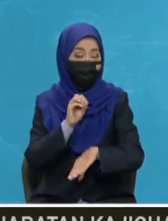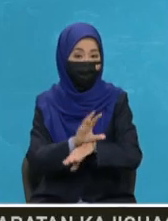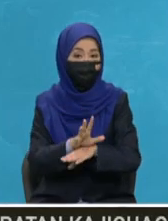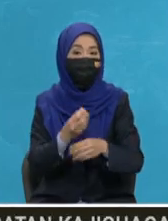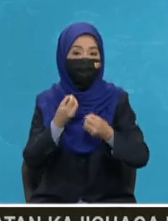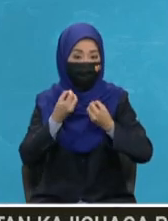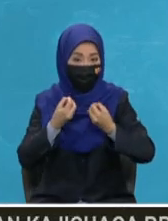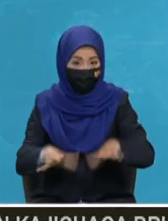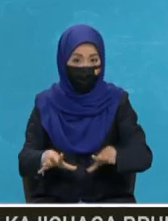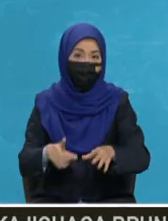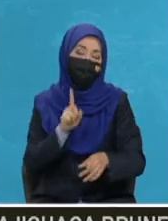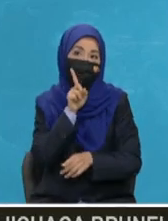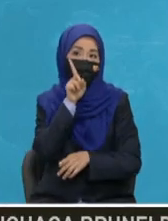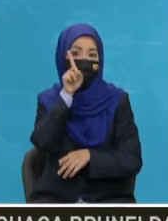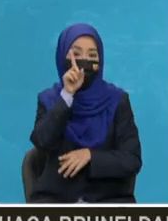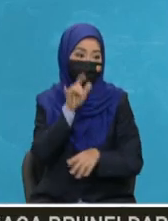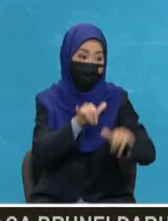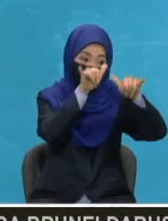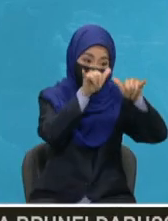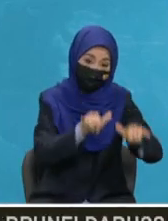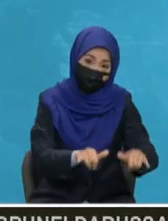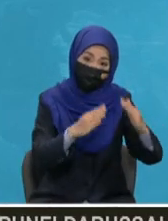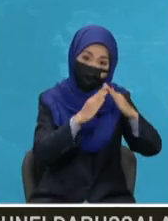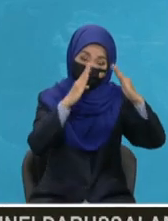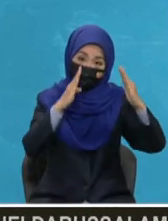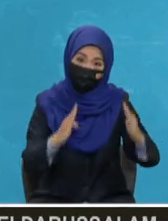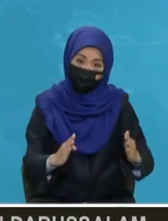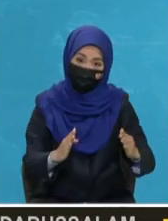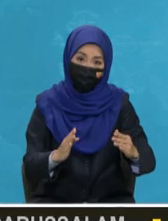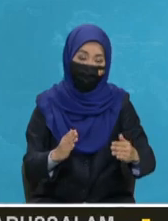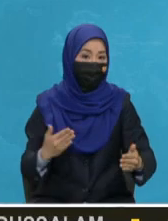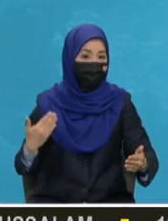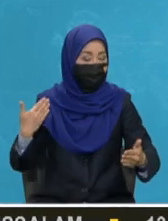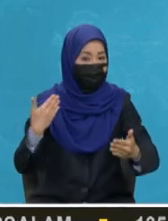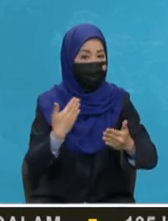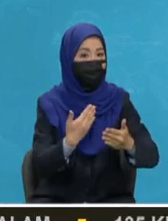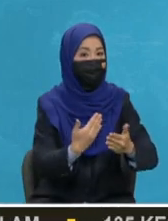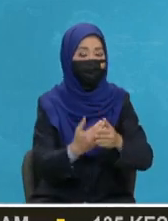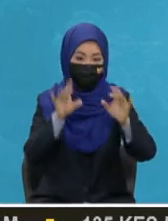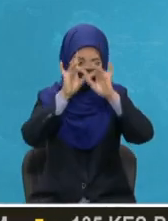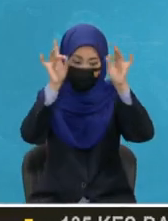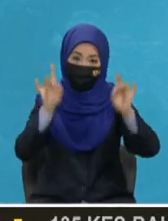membuat ujian swap madu lalu untuk teraneh di rumah enggak keputusan dikeluarkan